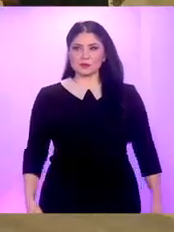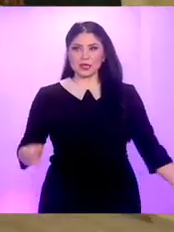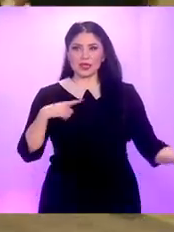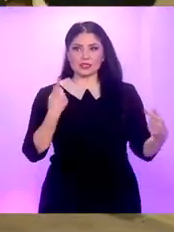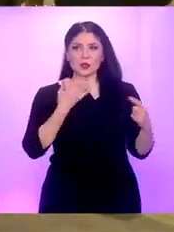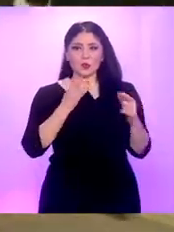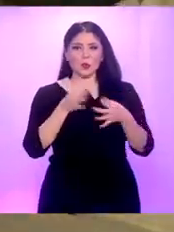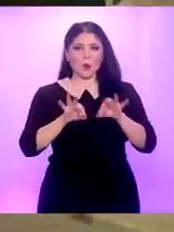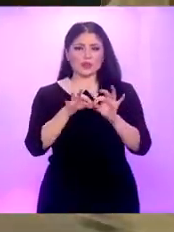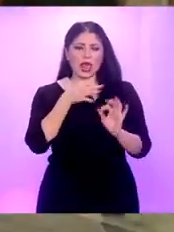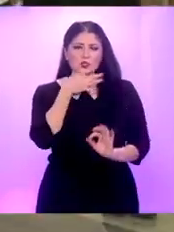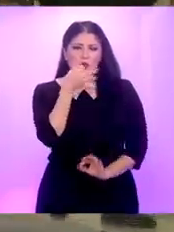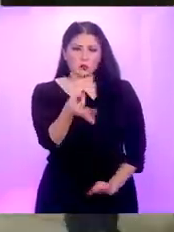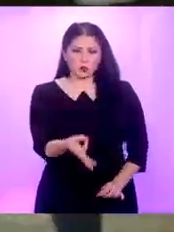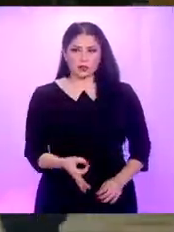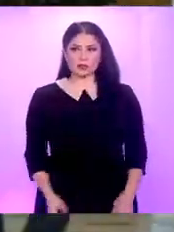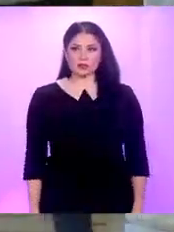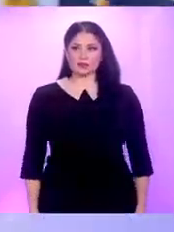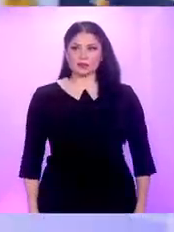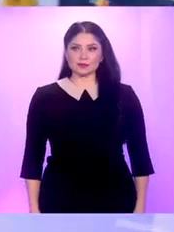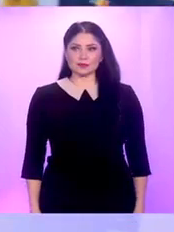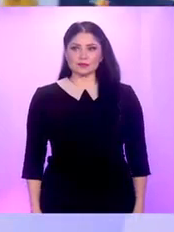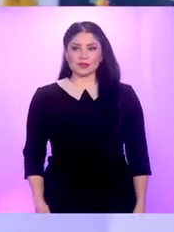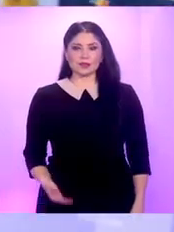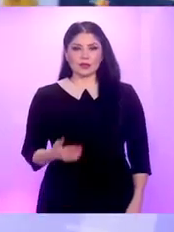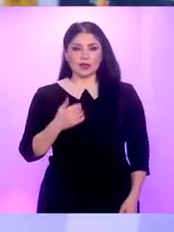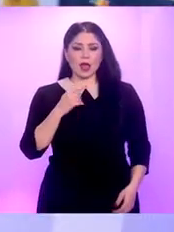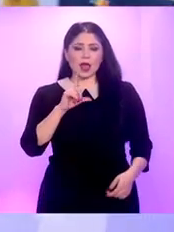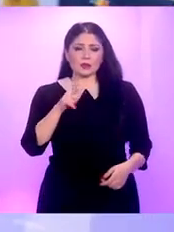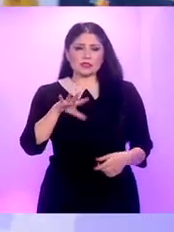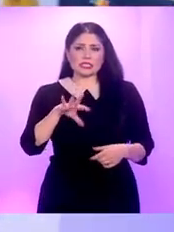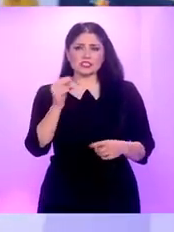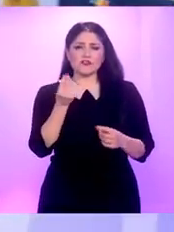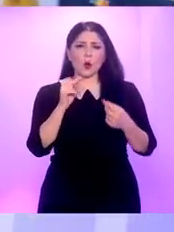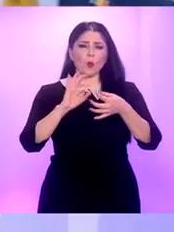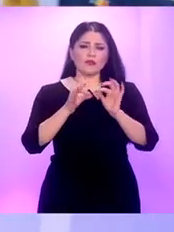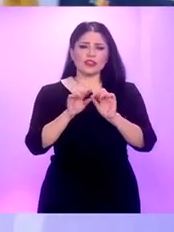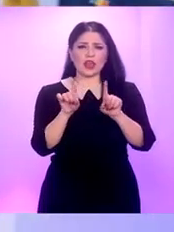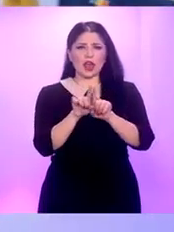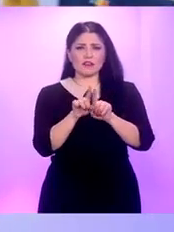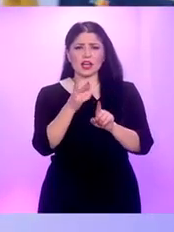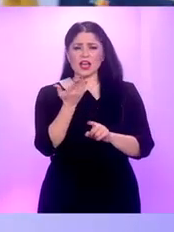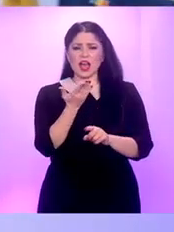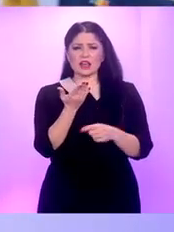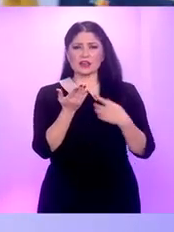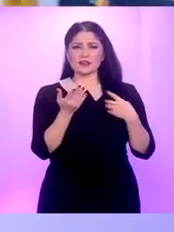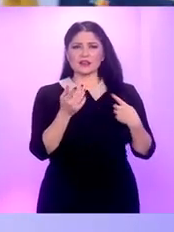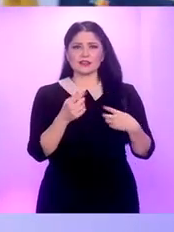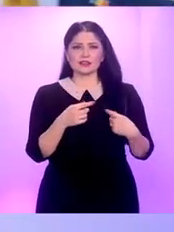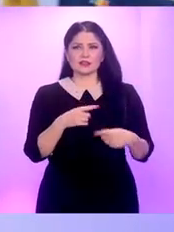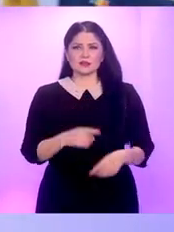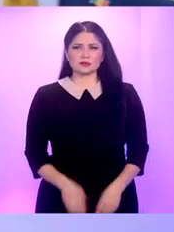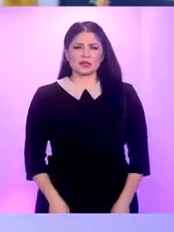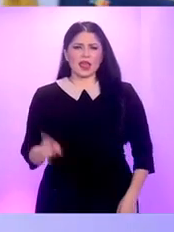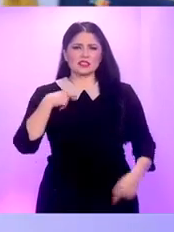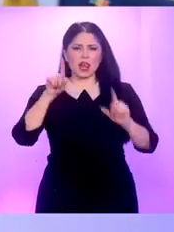Este o exprimare la care trebuia să-i găsesc să găsesc niște sinonime care nu... Asta cu masculul